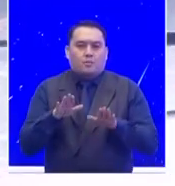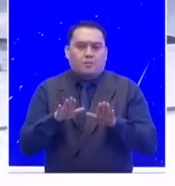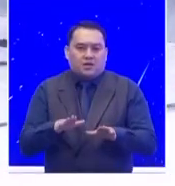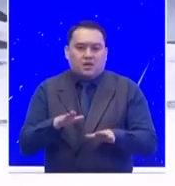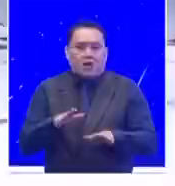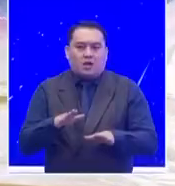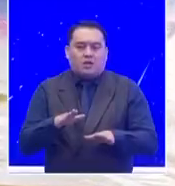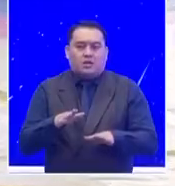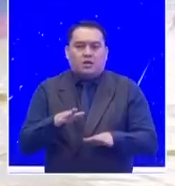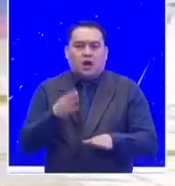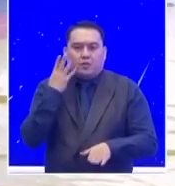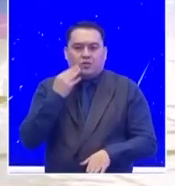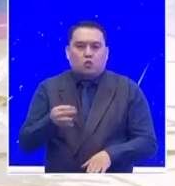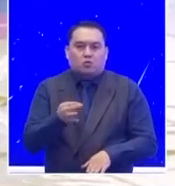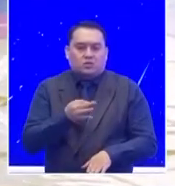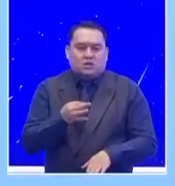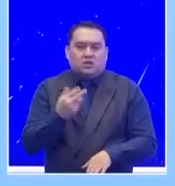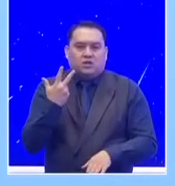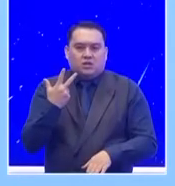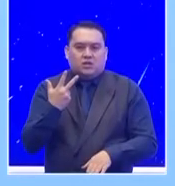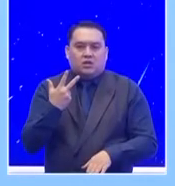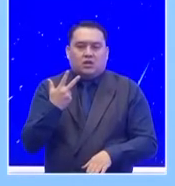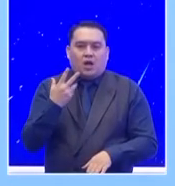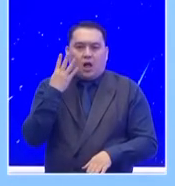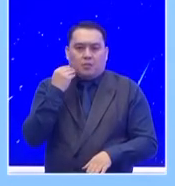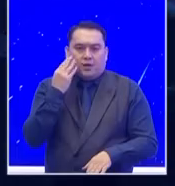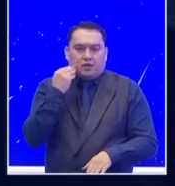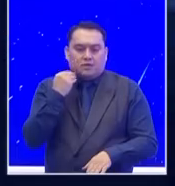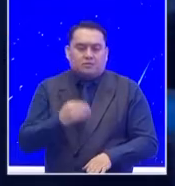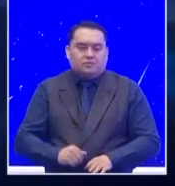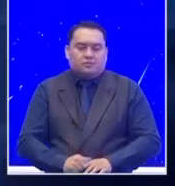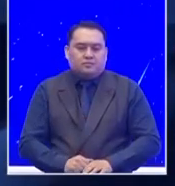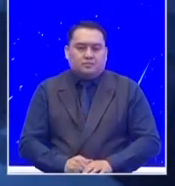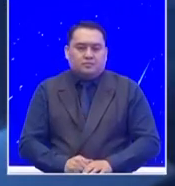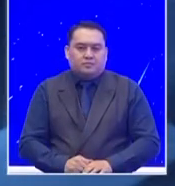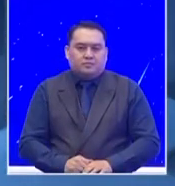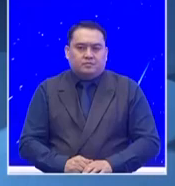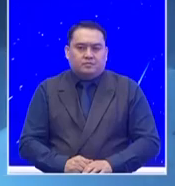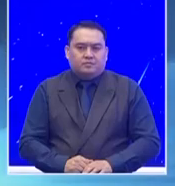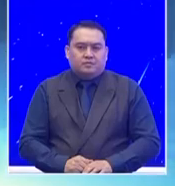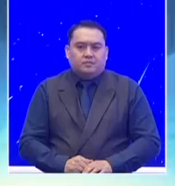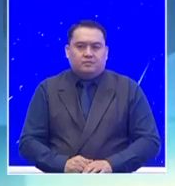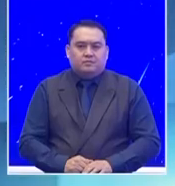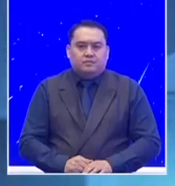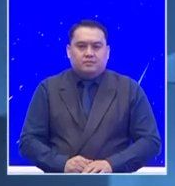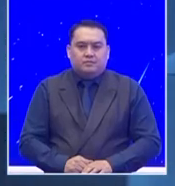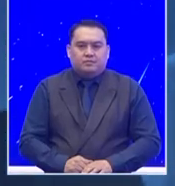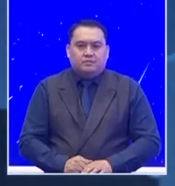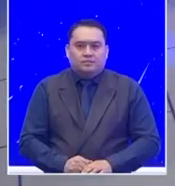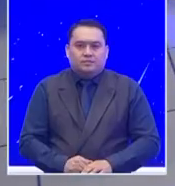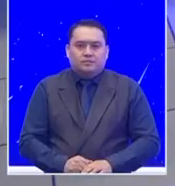заняли спортсмены из Семеречья. Третье место у южной столицы Алматы. Алексей Цоя, Сидюсинбек, телеканал ЖТСУ, Талгарский район.